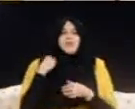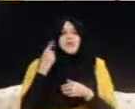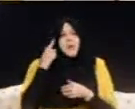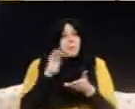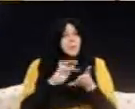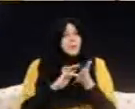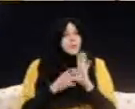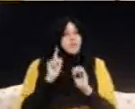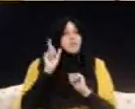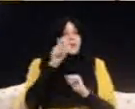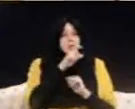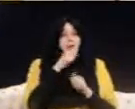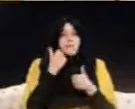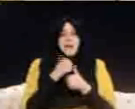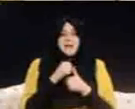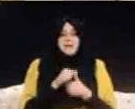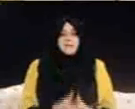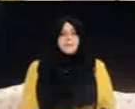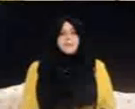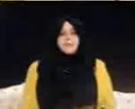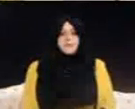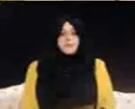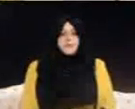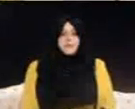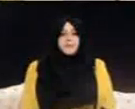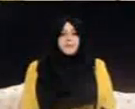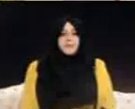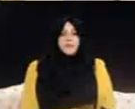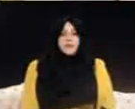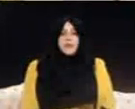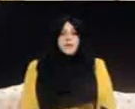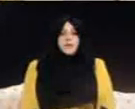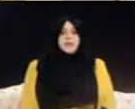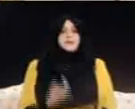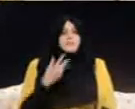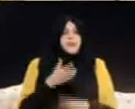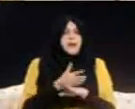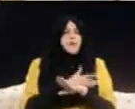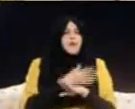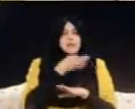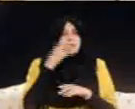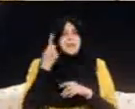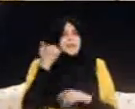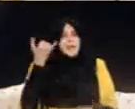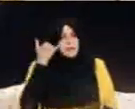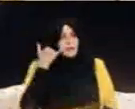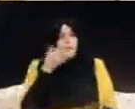مرضى المسلمين. آمين. قبل بداية الحصة دكتور سعيد اتصل أحد الأشخاص وترك